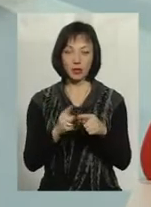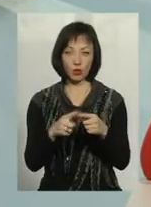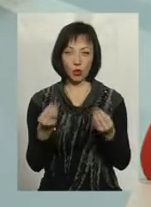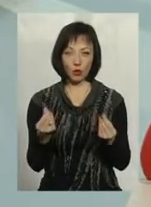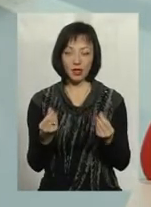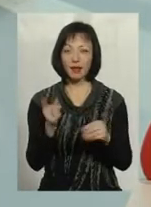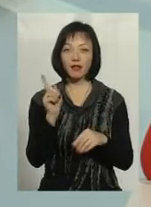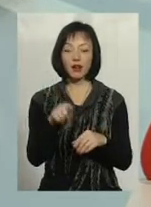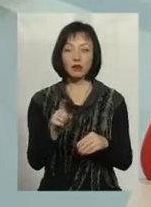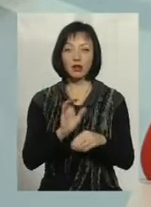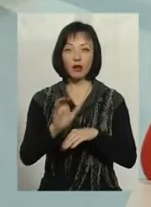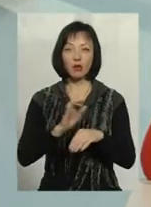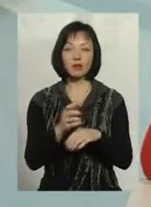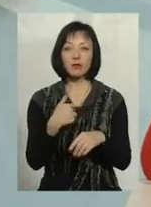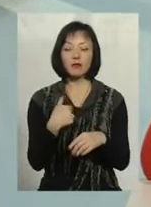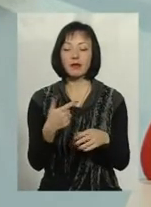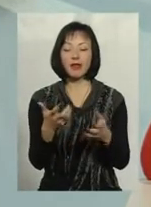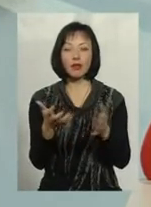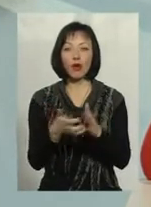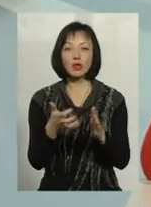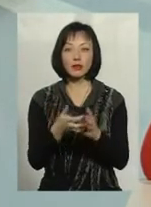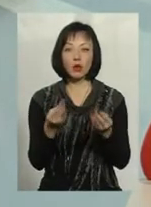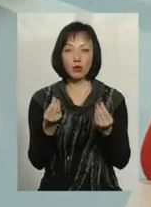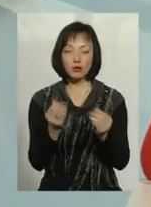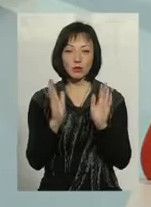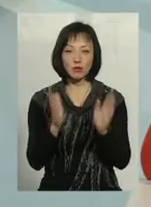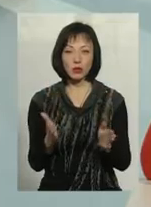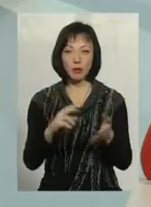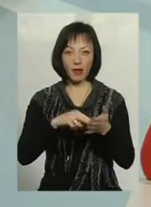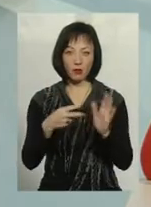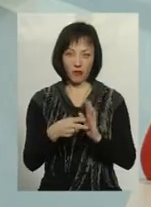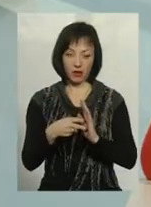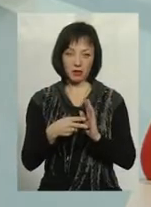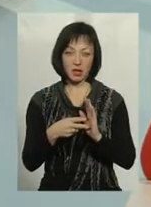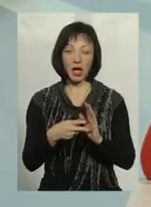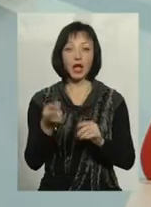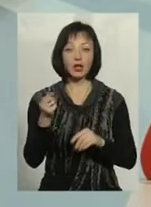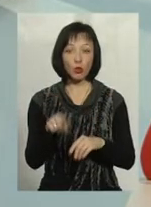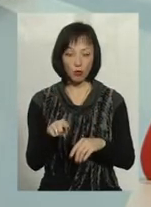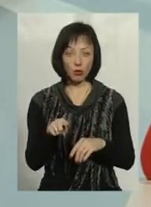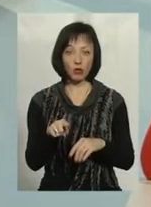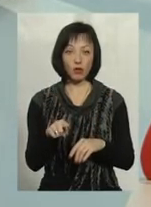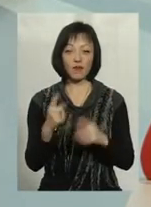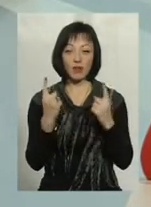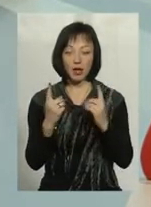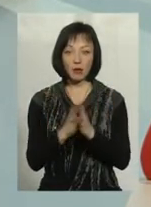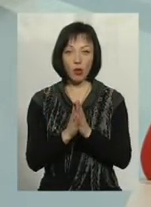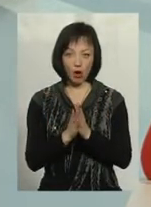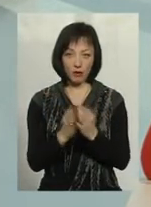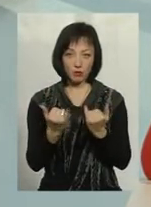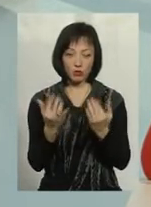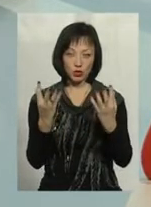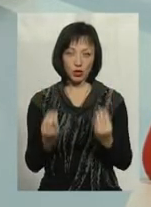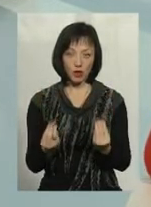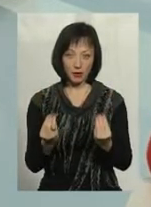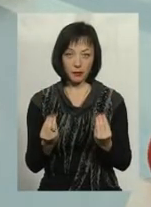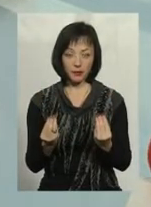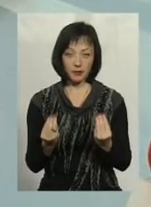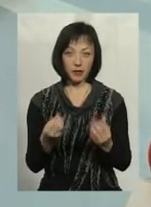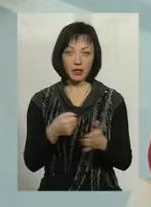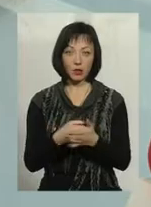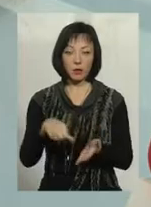обласною адміністрацією, і якісь питання ми могли розглядувати на зустрічах, на цих планували їх, до нас прислуховувалися, більш того, виходили з якимись